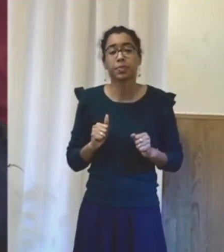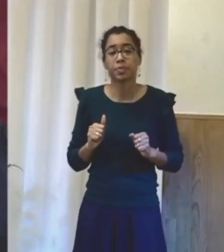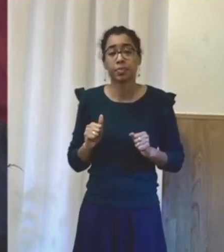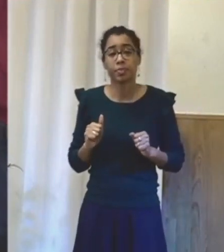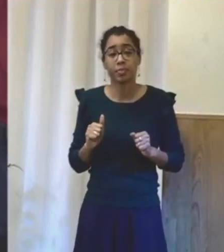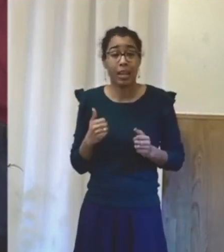Moi, c'est comme ça.